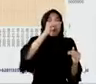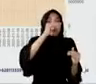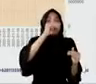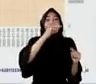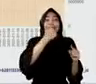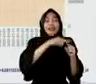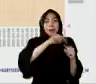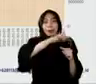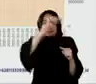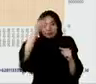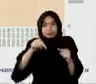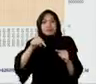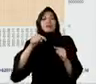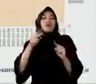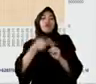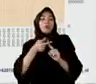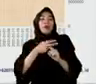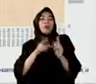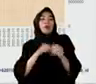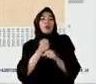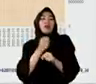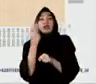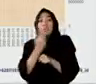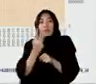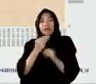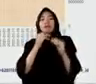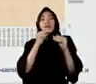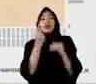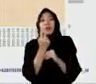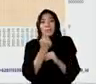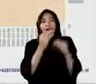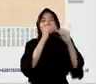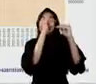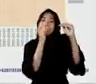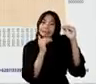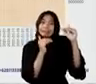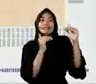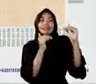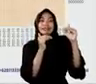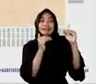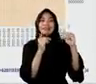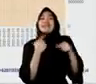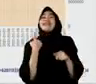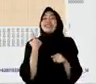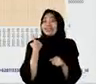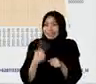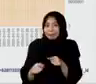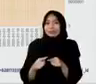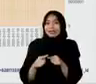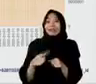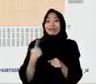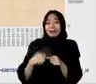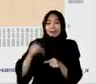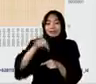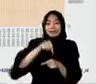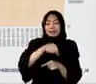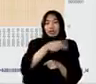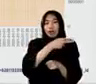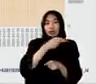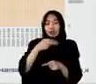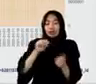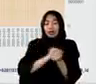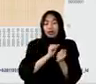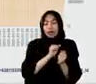minggu kedua Februari 2021. Perlu diingat, penurunan kasus aktif di Indonesia yang